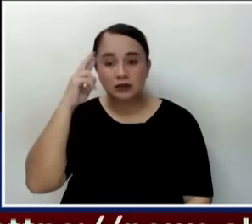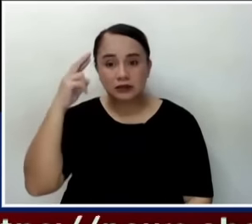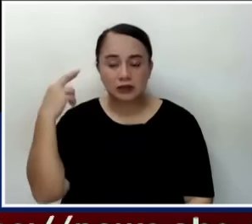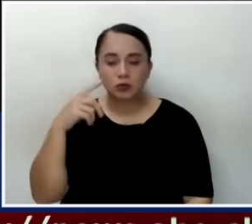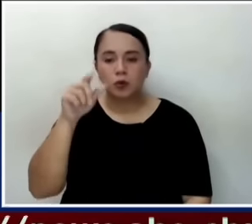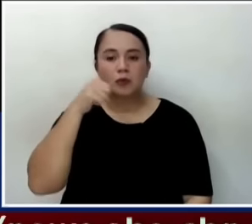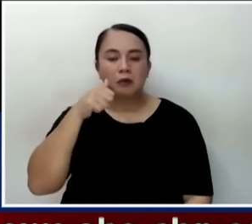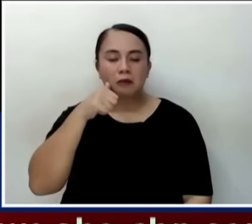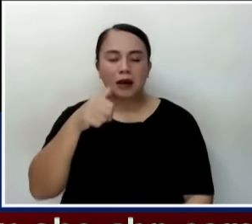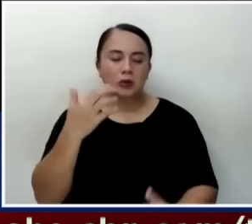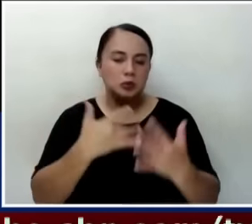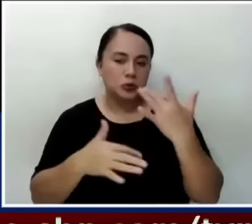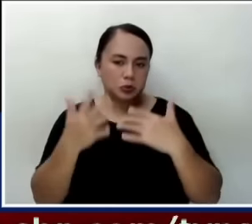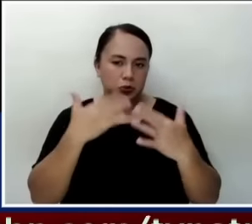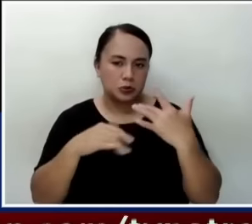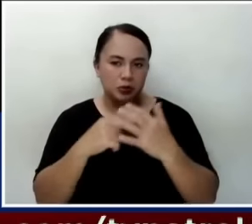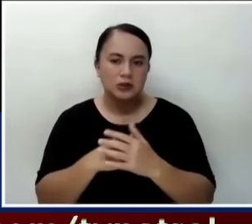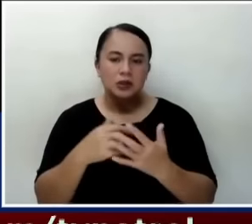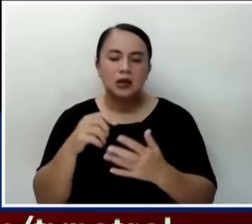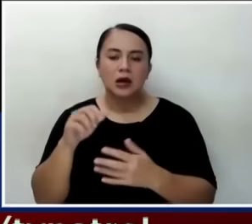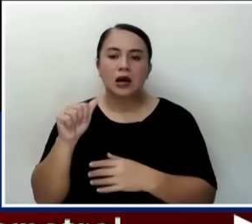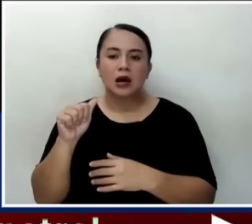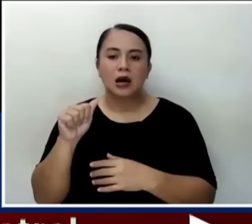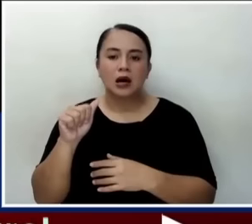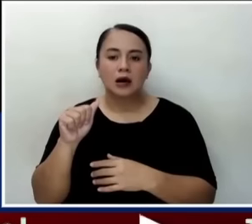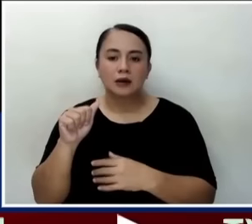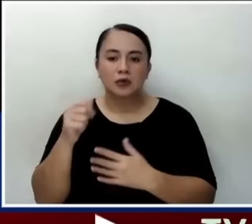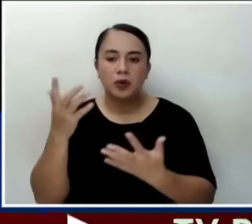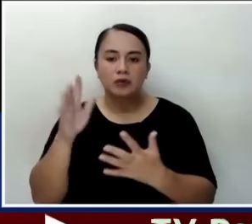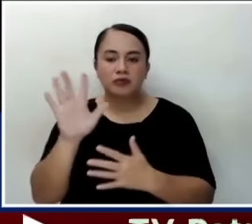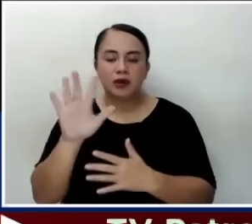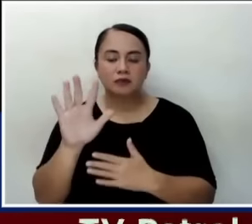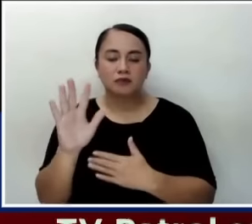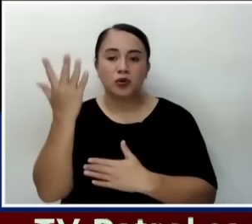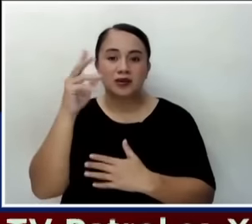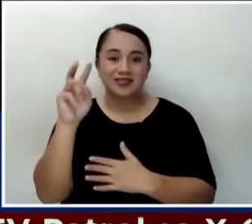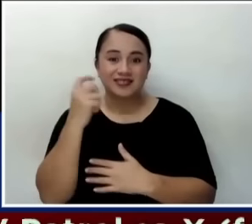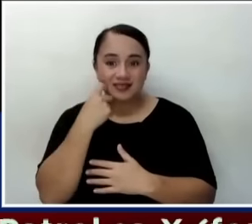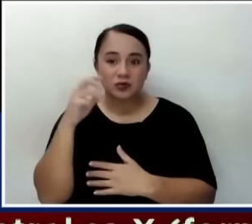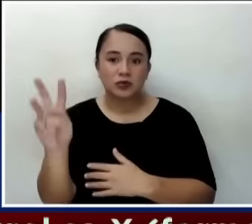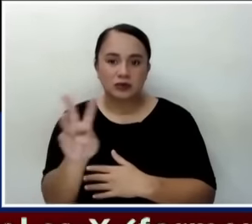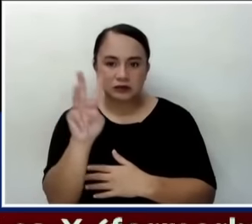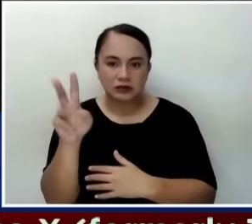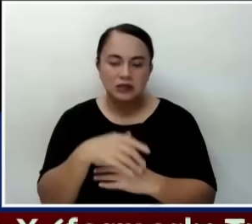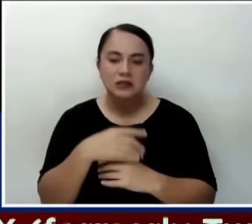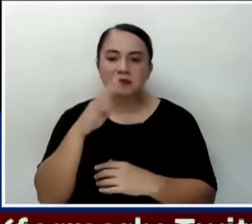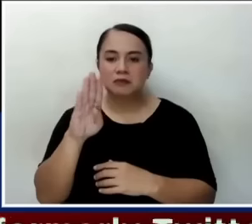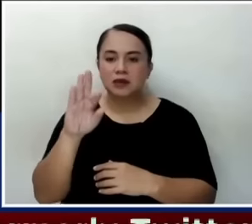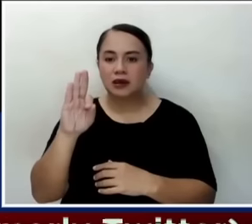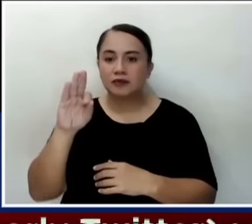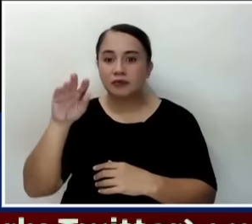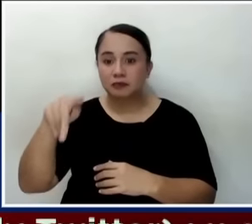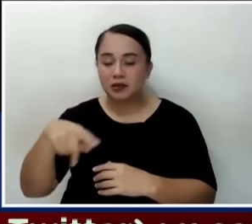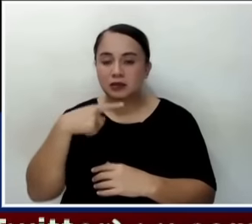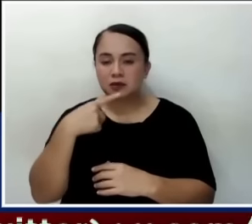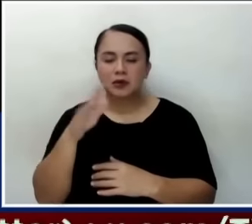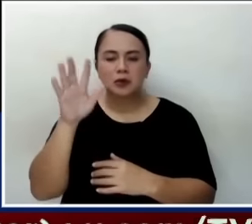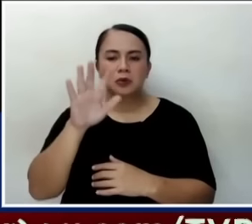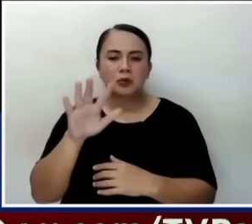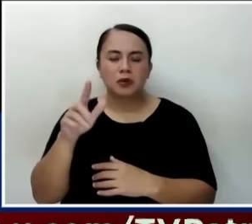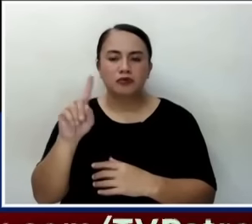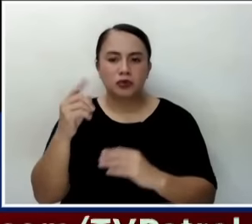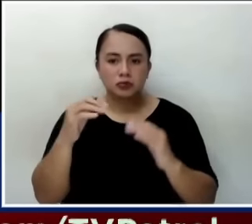hiwalay na sunog sa barangay Ampid 1 alas 5 na umaga nitong Miyerkules. Ayon sa BFP San Mateo, umabot lang sa unang